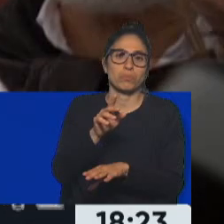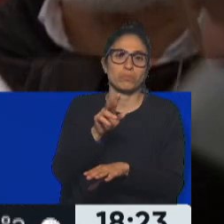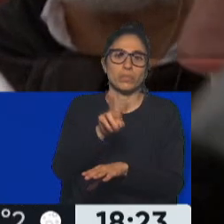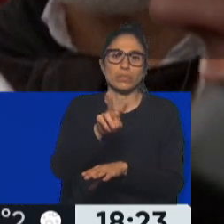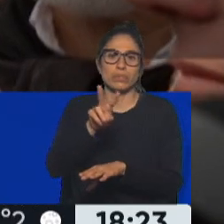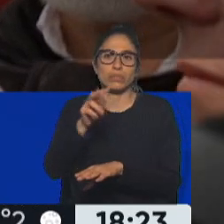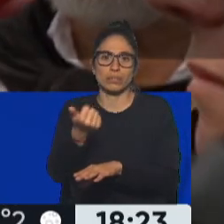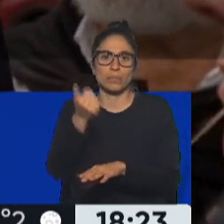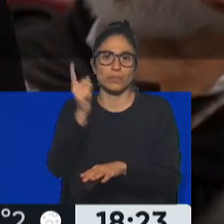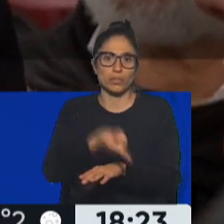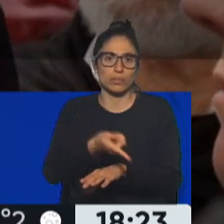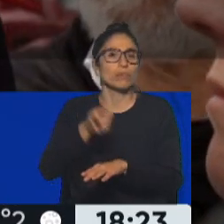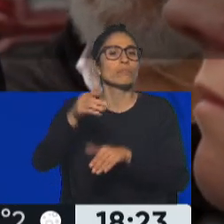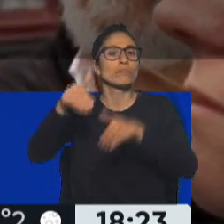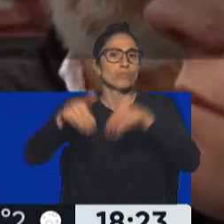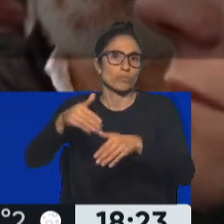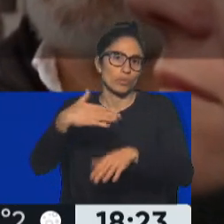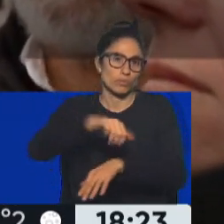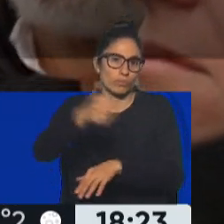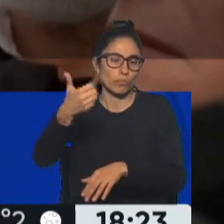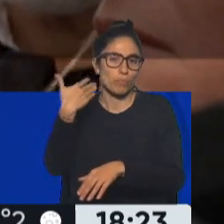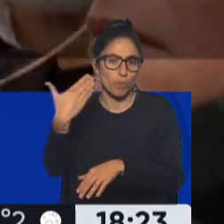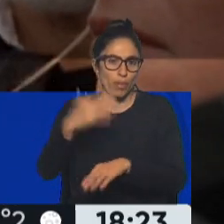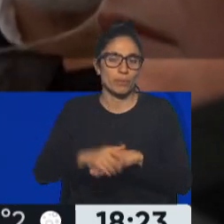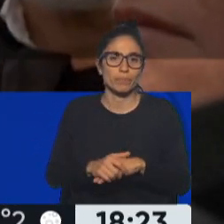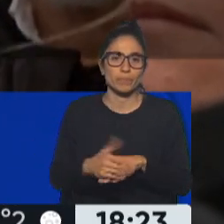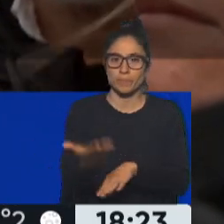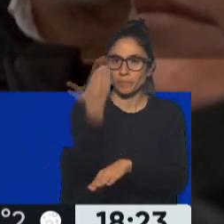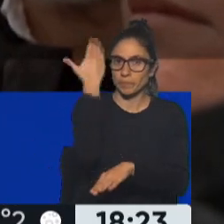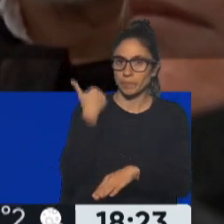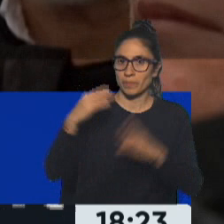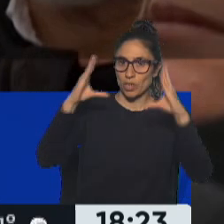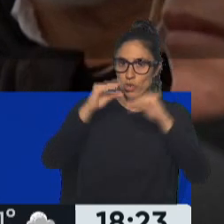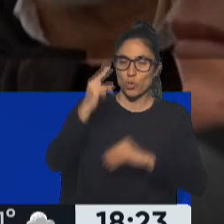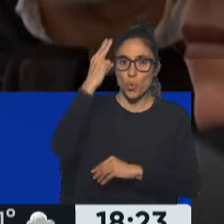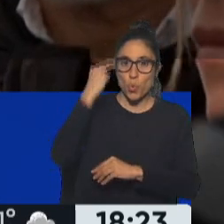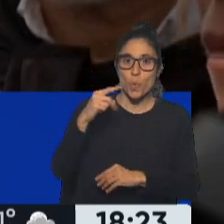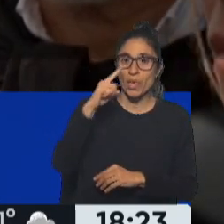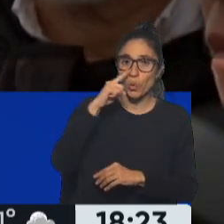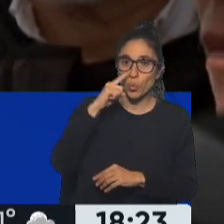9 juin, dans la soirée du 9 juin, le macronisme est mort.